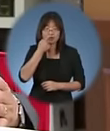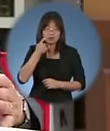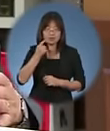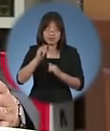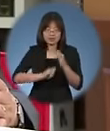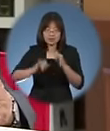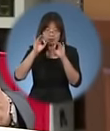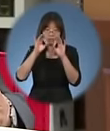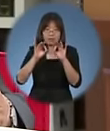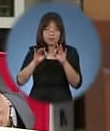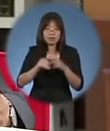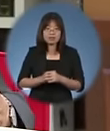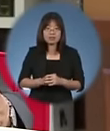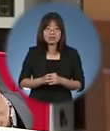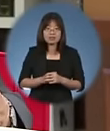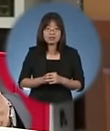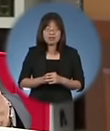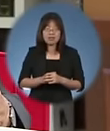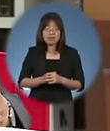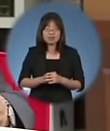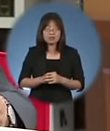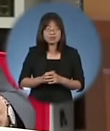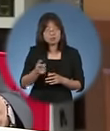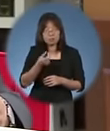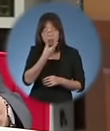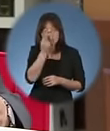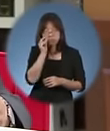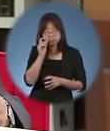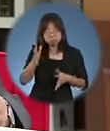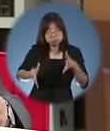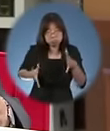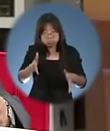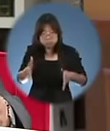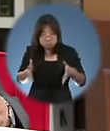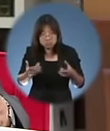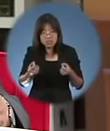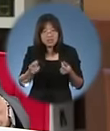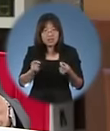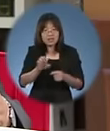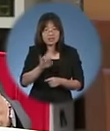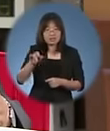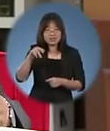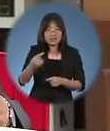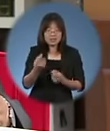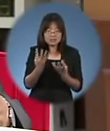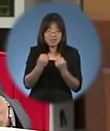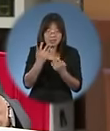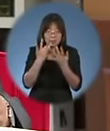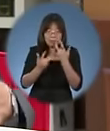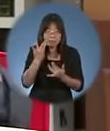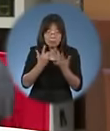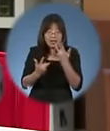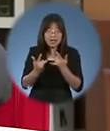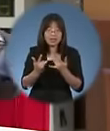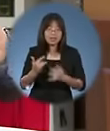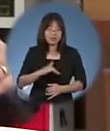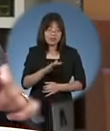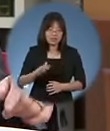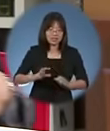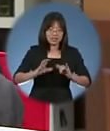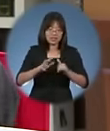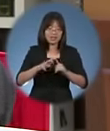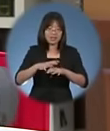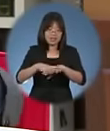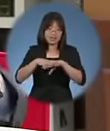역사는요, 아주 엉성한 퍼즐이에요. 퍼즐의 부분이, 피스가 너무 많이 빠져 있는 거예요. 우리가 세계